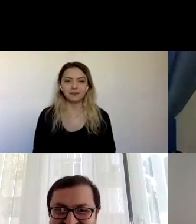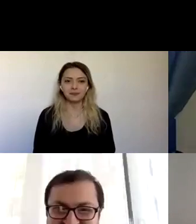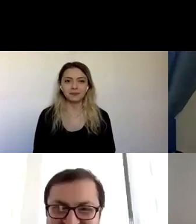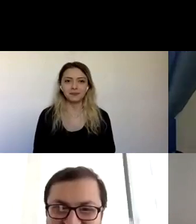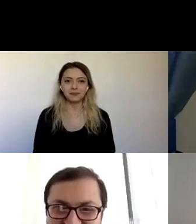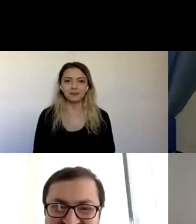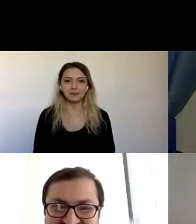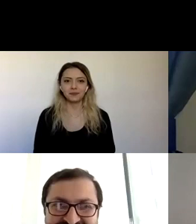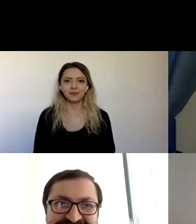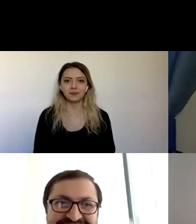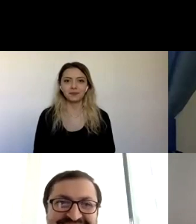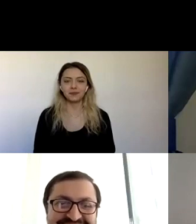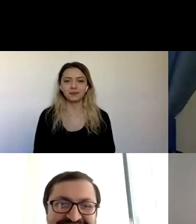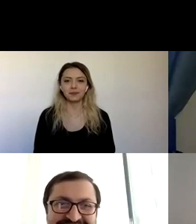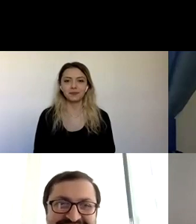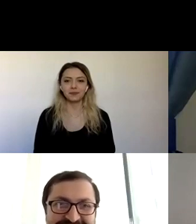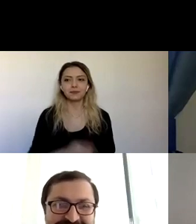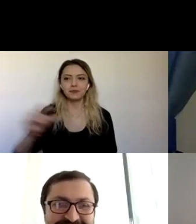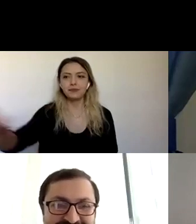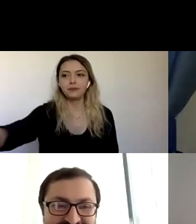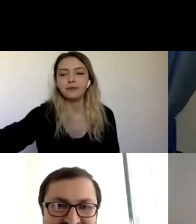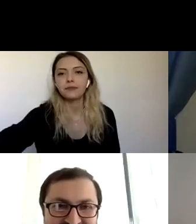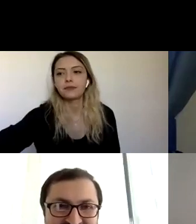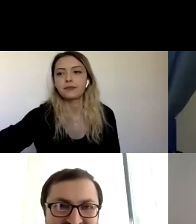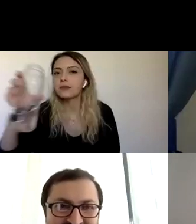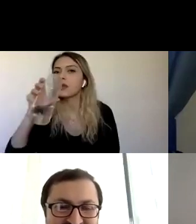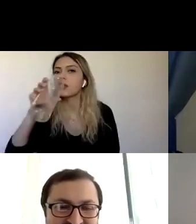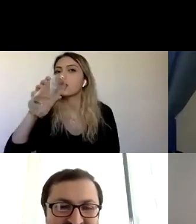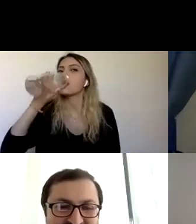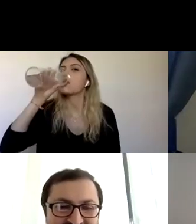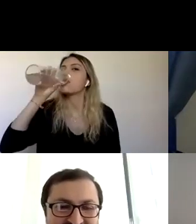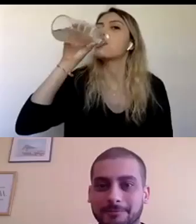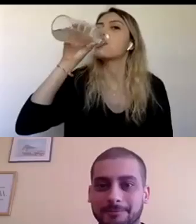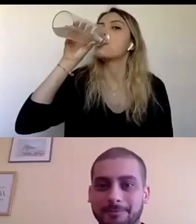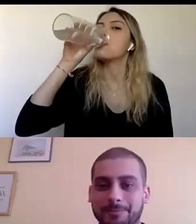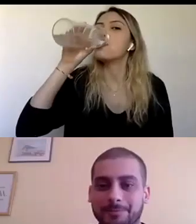de önce bir ekranı paylaşayım.